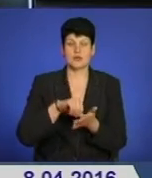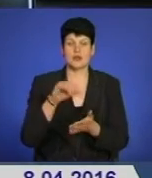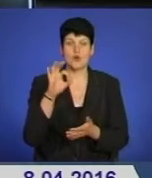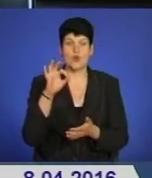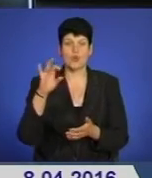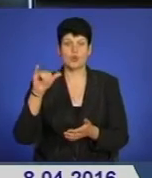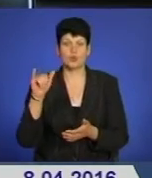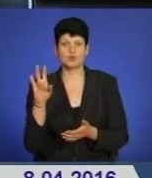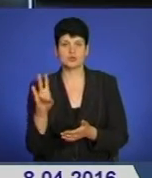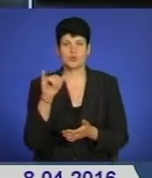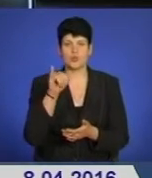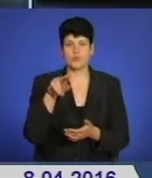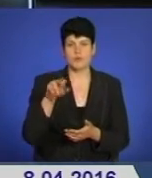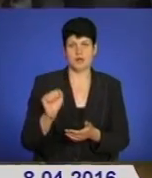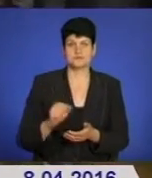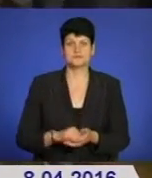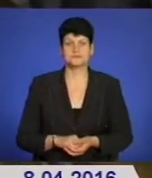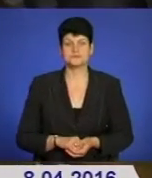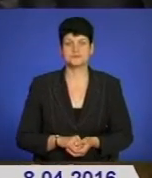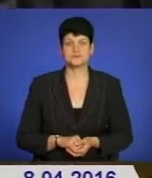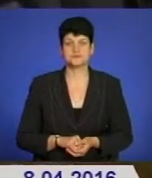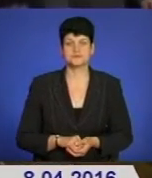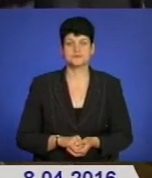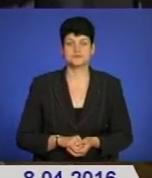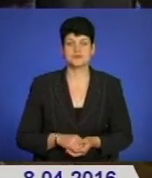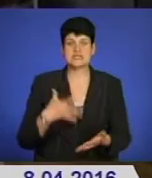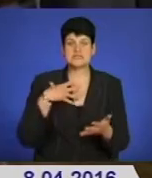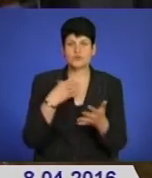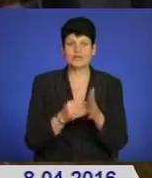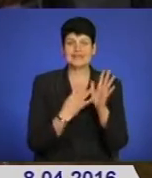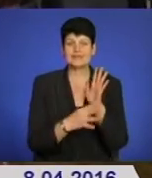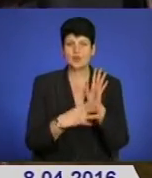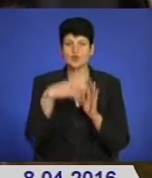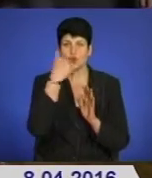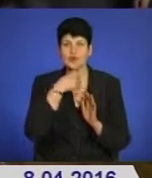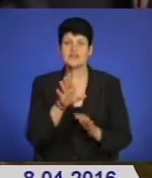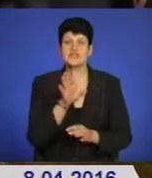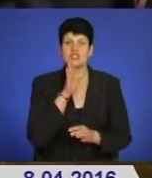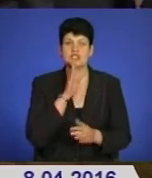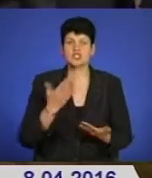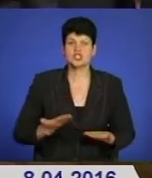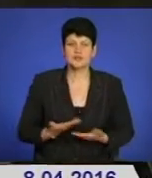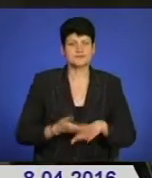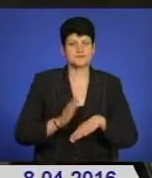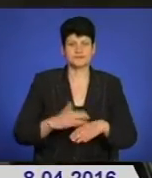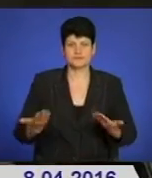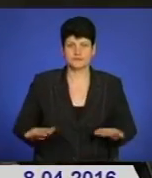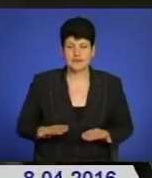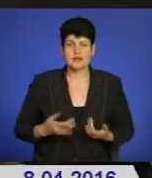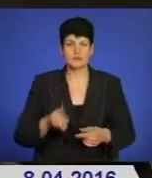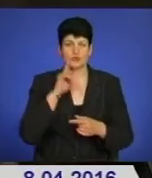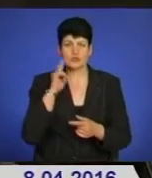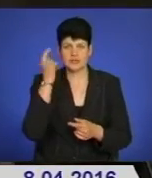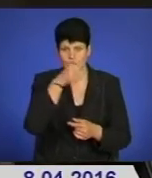ОУН-УПА, розповідає Ірина Демчук. За свої майже 90 років жінка прожила нелегке життя. З юних